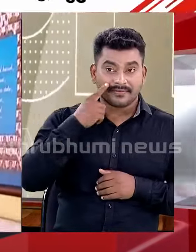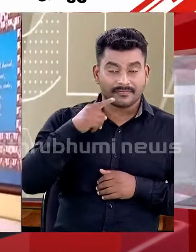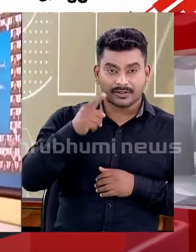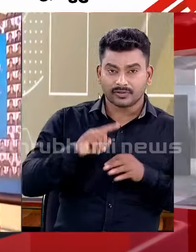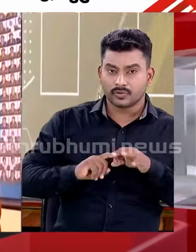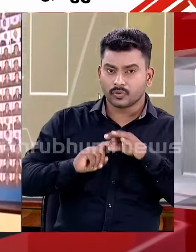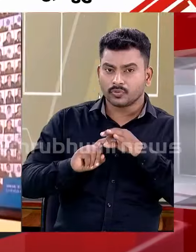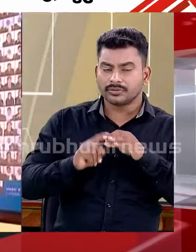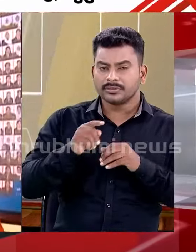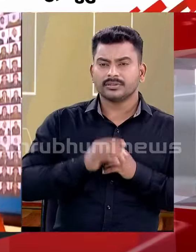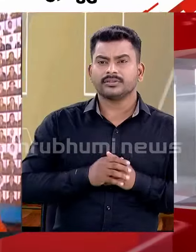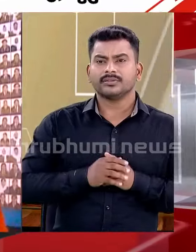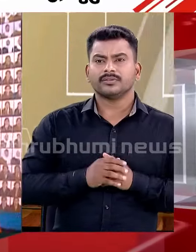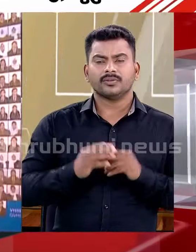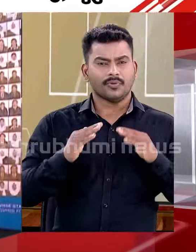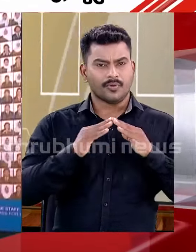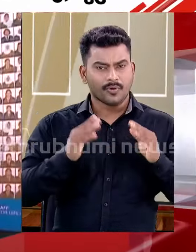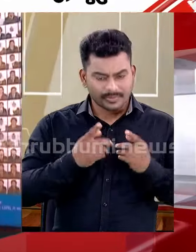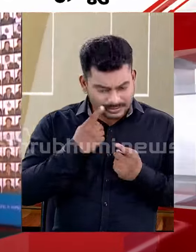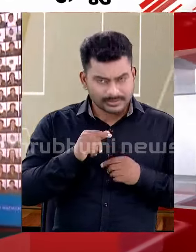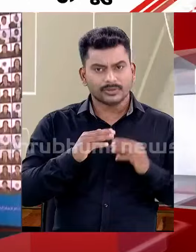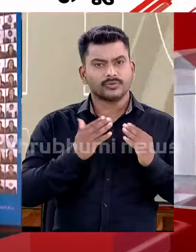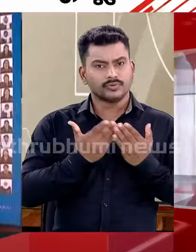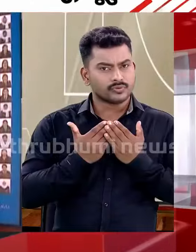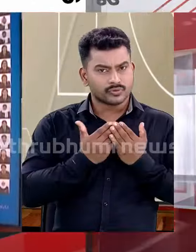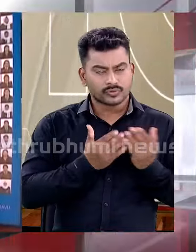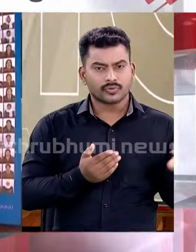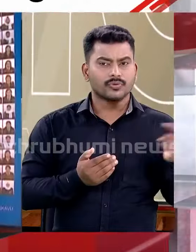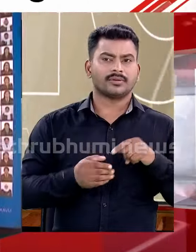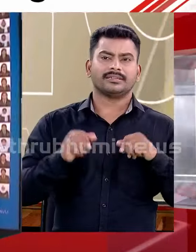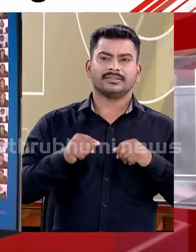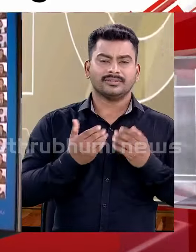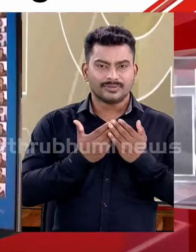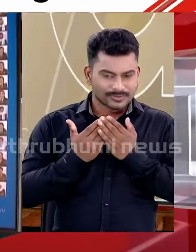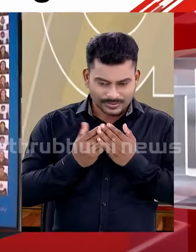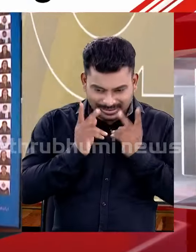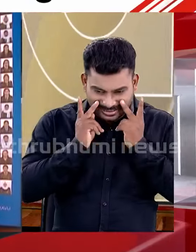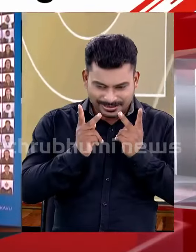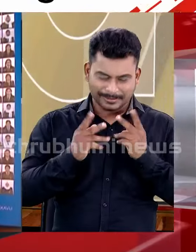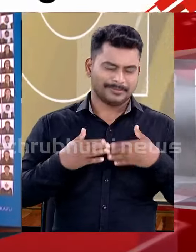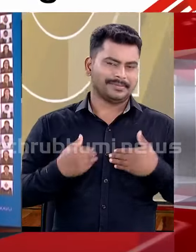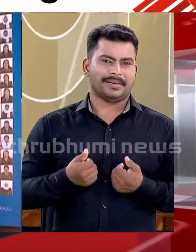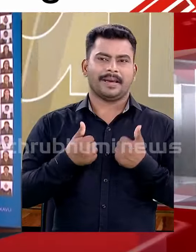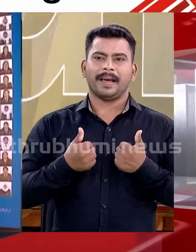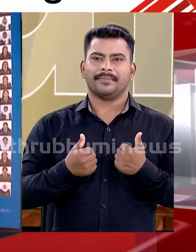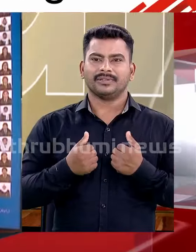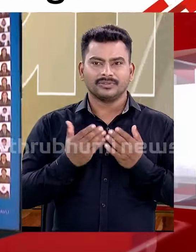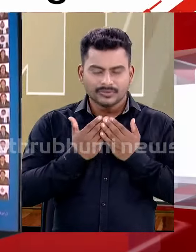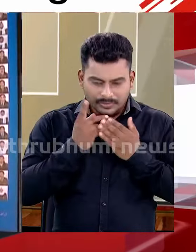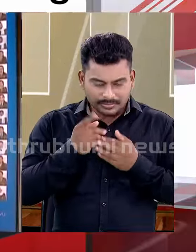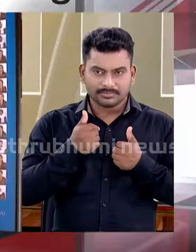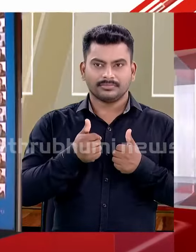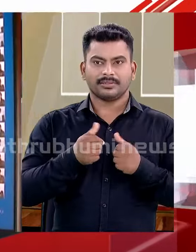രക്ഷിതാവിനോട്. വീട്ടിൽ നിന്ന് നോക്കാതെ നേരെ സ്കൂളിലേക്ക് തന്നെ വന്നത്? അത് നേരെ ഇങ്ങോട്ട് ഓടി വന്നതാണ്. ഇവിടെ നിന്ന് നോക്കാം, അപ്പൊ കുട്ടികളൊക്കെ ഉണ്ടാവല്ലോ, അത് വിചാരിച്ചിട്ട് അങ്ങനെ വന്നതാണ്. അപ്പൊ